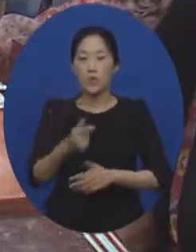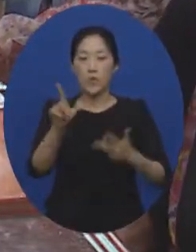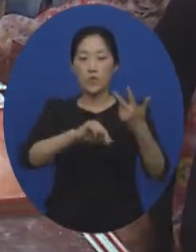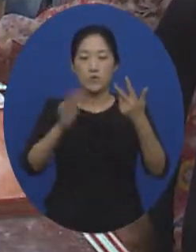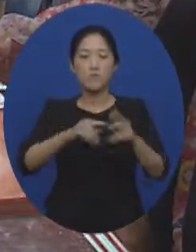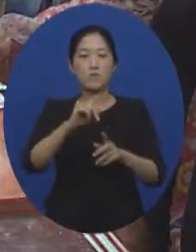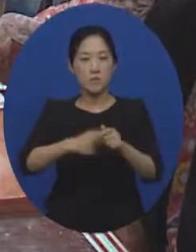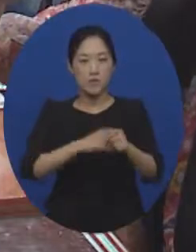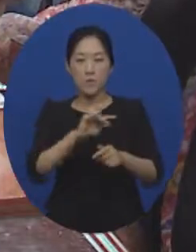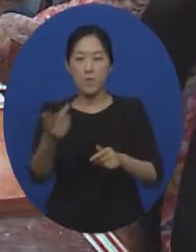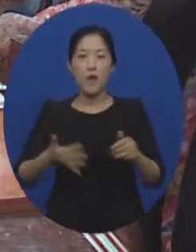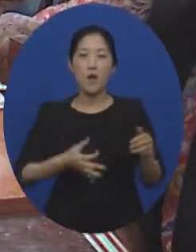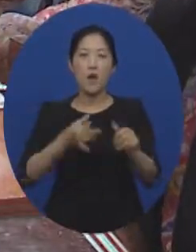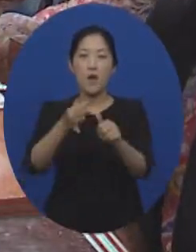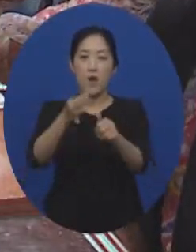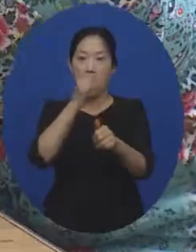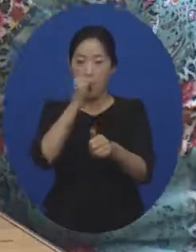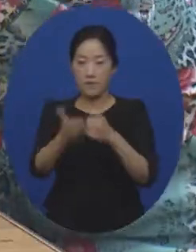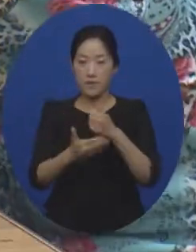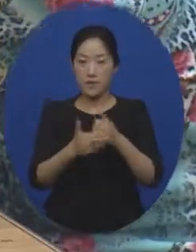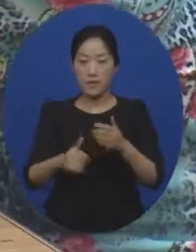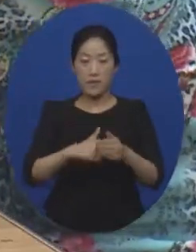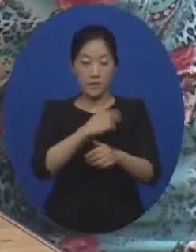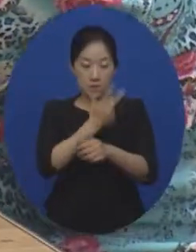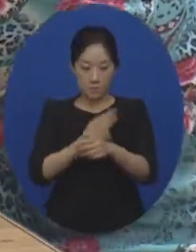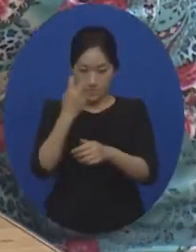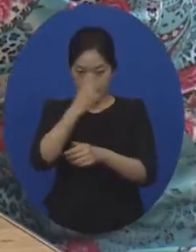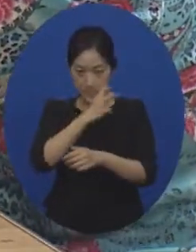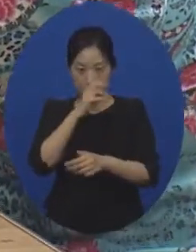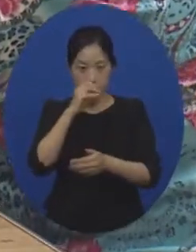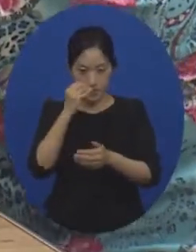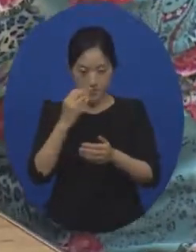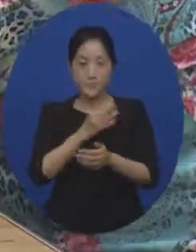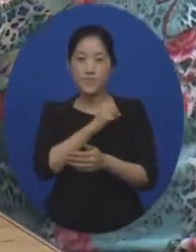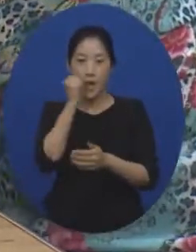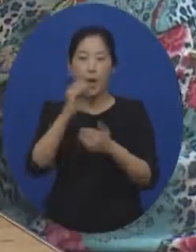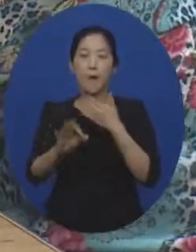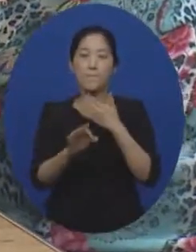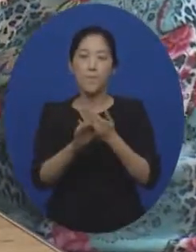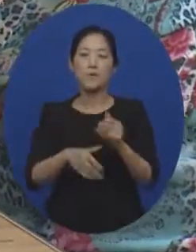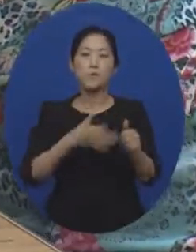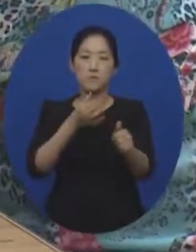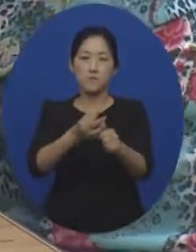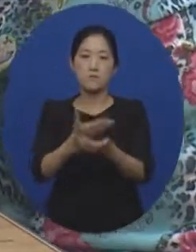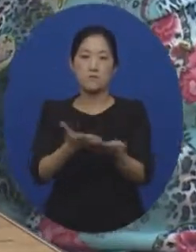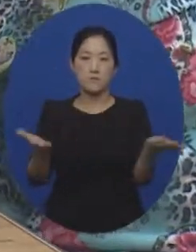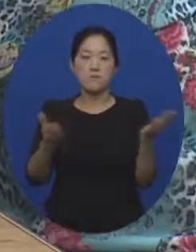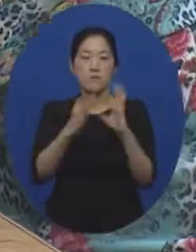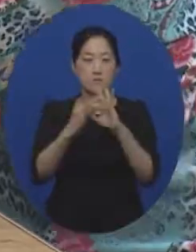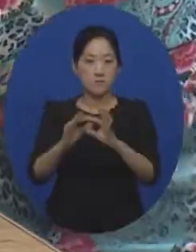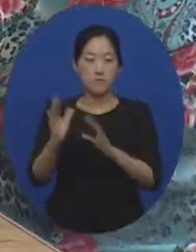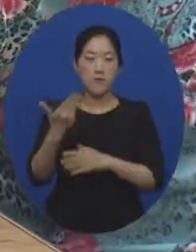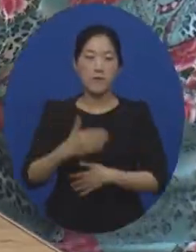7월부터 자동 전환돼 자격심사를 거친 뒤 기초연금 수급을 받을 수 있습니다